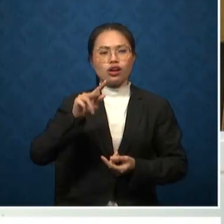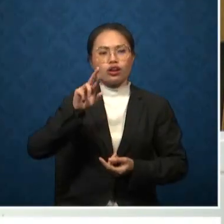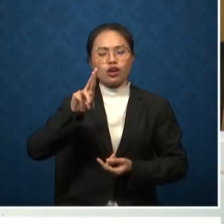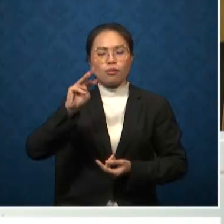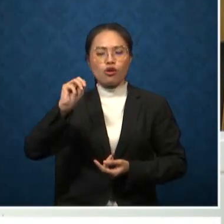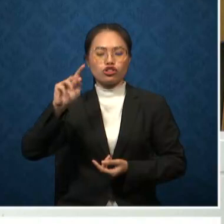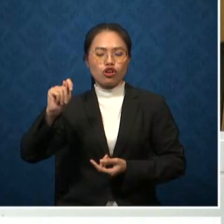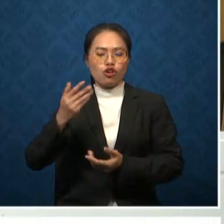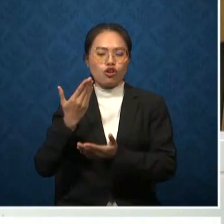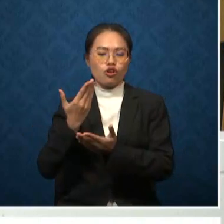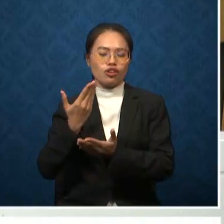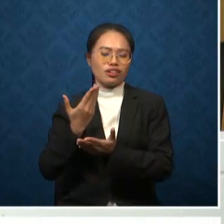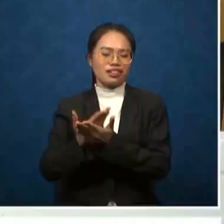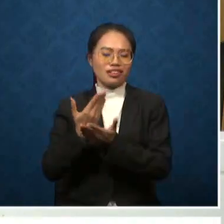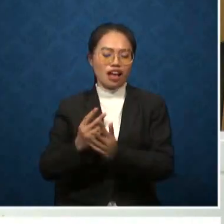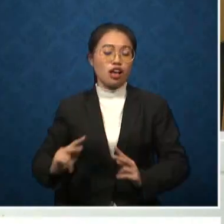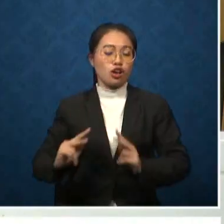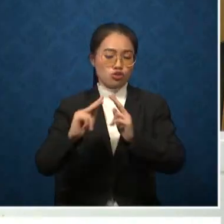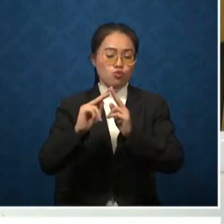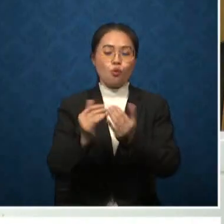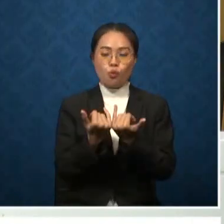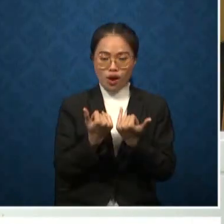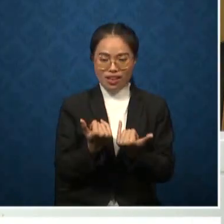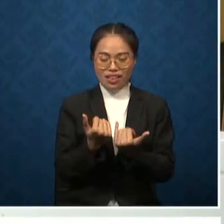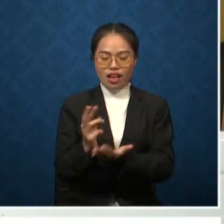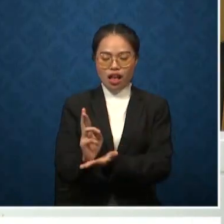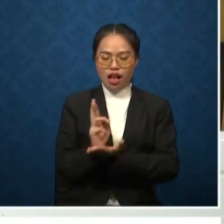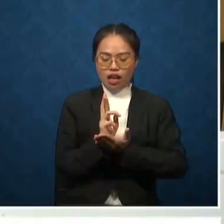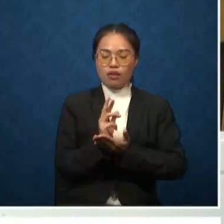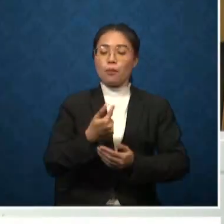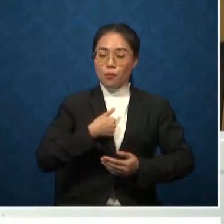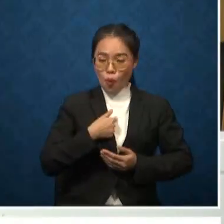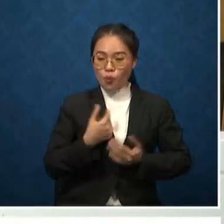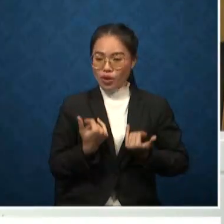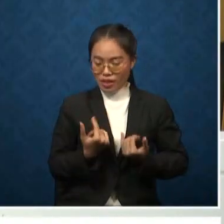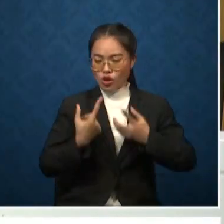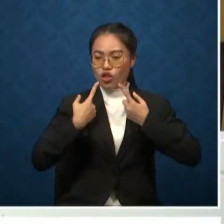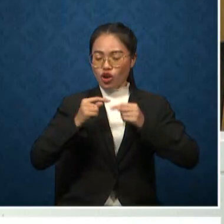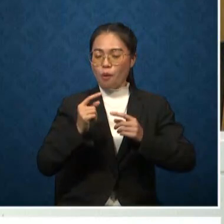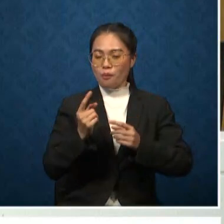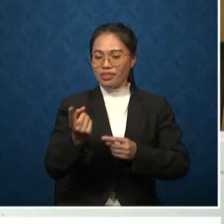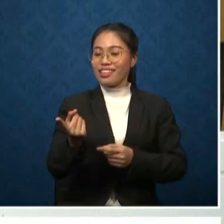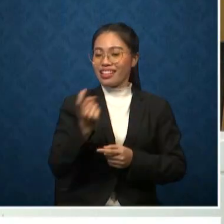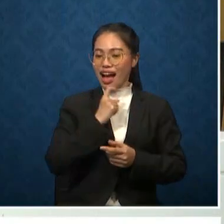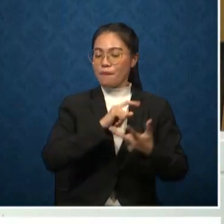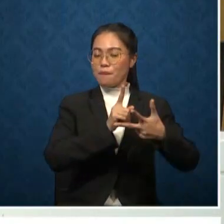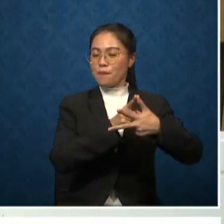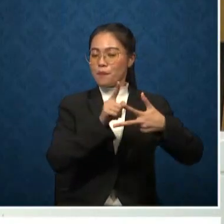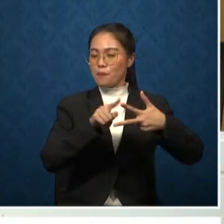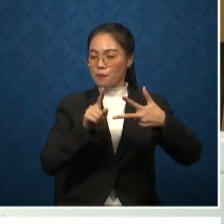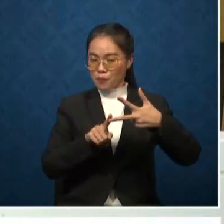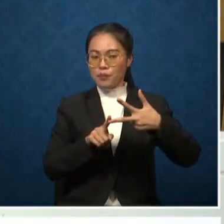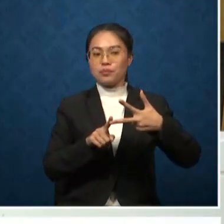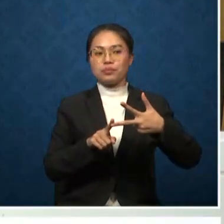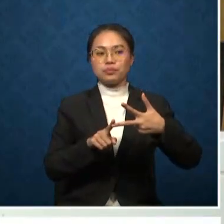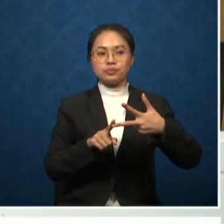2566นะครับในวันนี้นะครับซึ่งต่อประเด็นคำถามที่ท่านสมาชิกได้เรียนถามนะครับขออนุญาตเอ่ยน